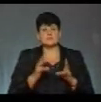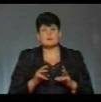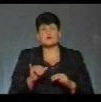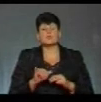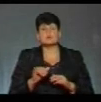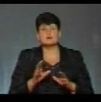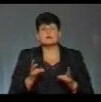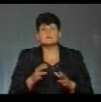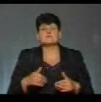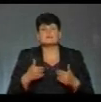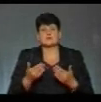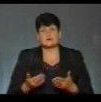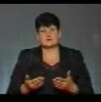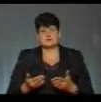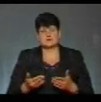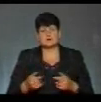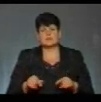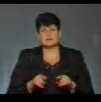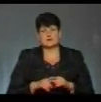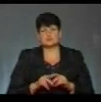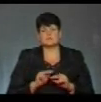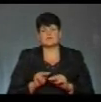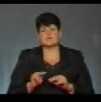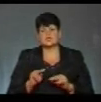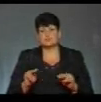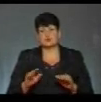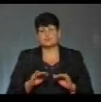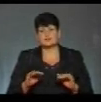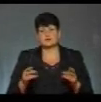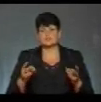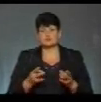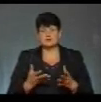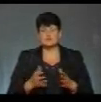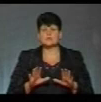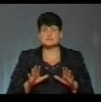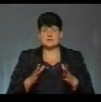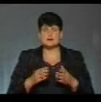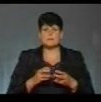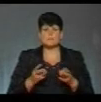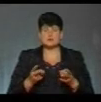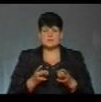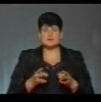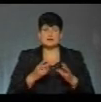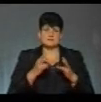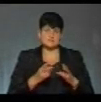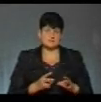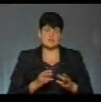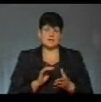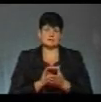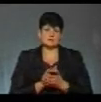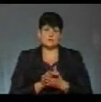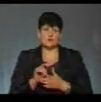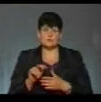потрібно звертатися? Також ми вчимо дітей, що потрібно, якщо сталася якась проблема, небезпека, чи якісь знайомі тебе